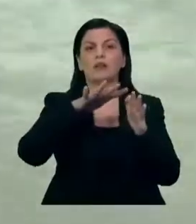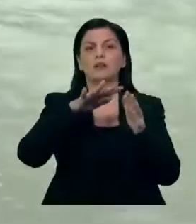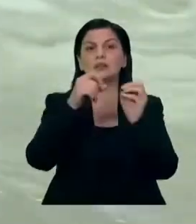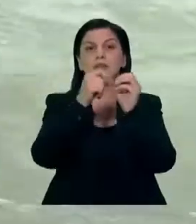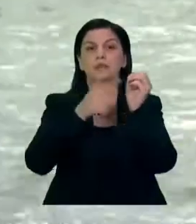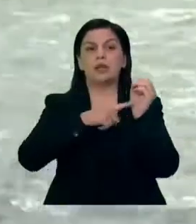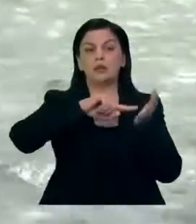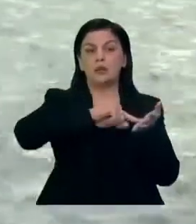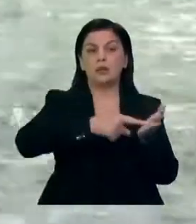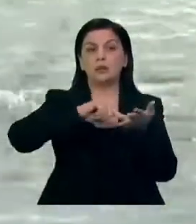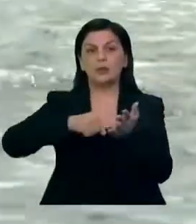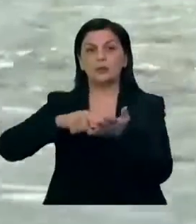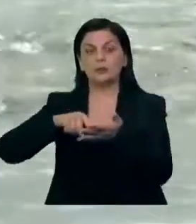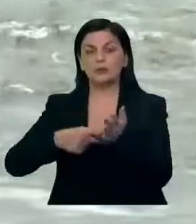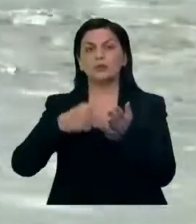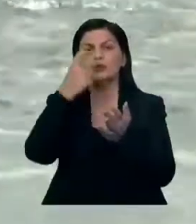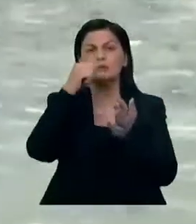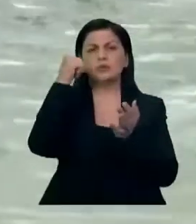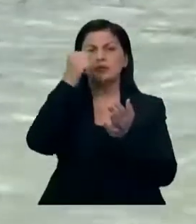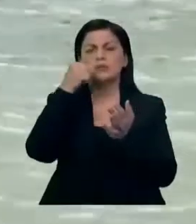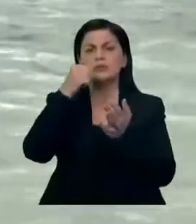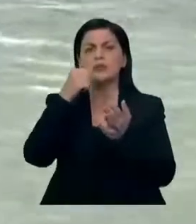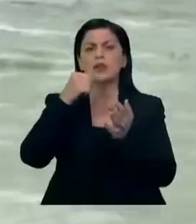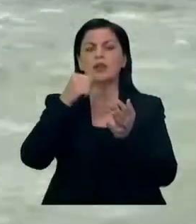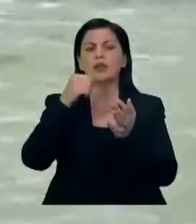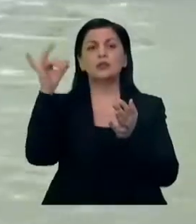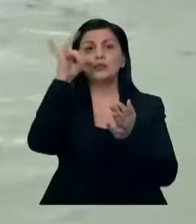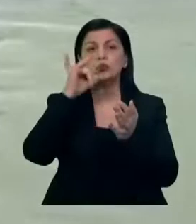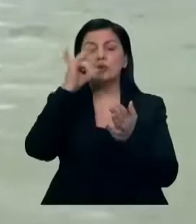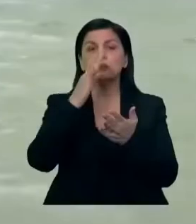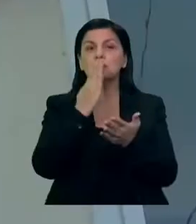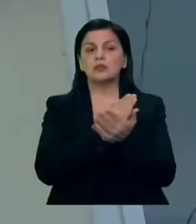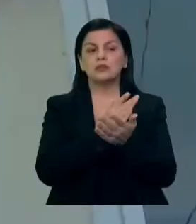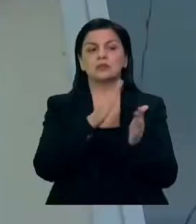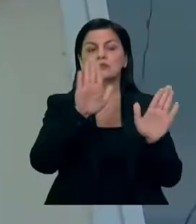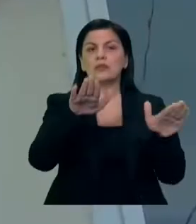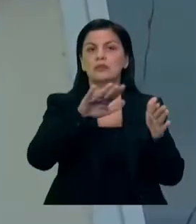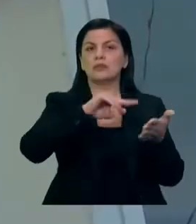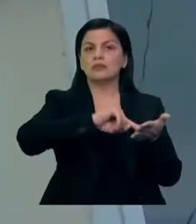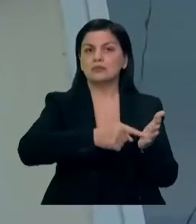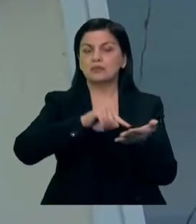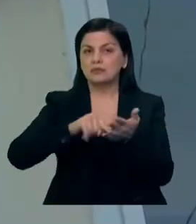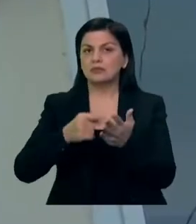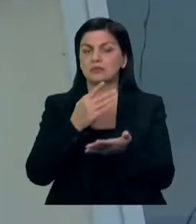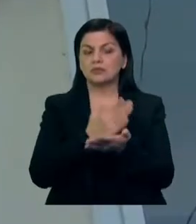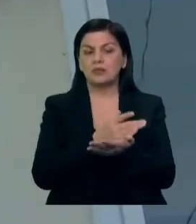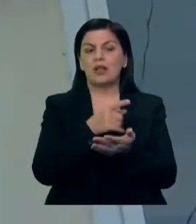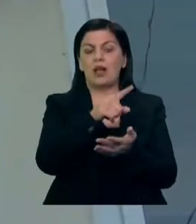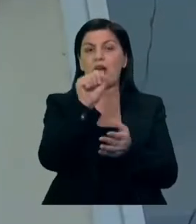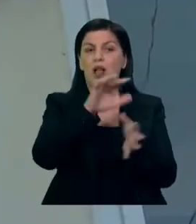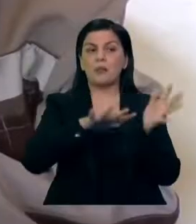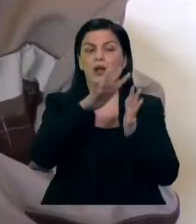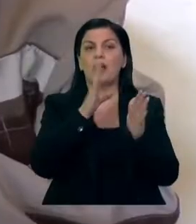və 100 illik tarixə malik olan müşahidə şəbəkəsi fəaliyyət göstərirdi. İşğal dövründə Qarabağın havası həm də